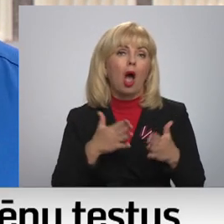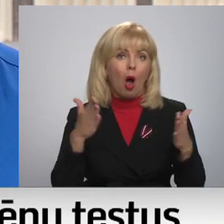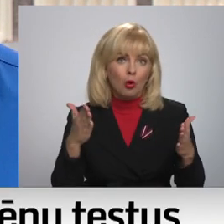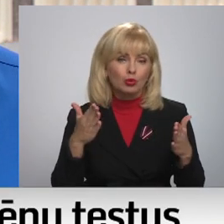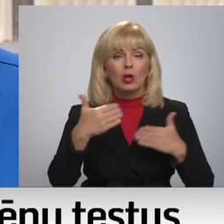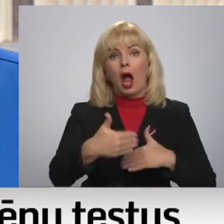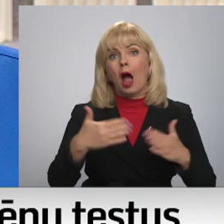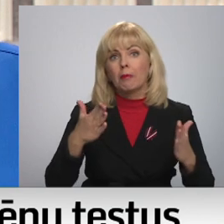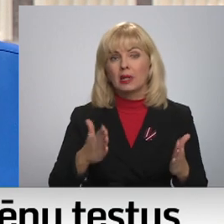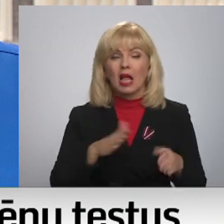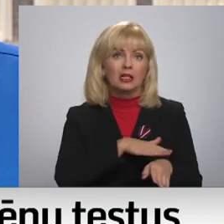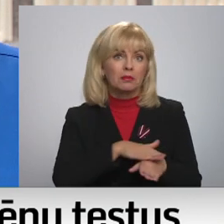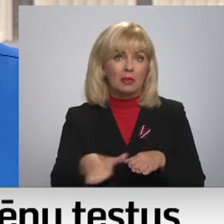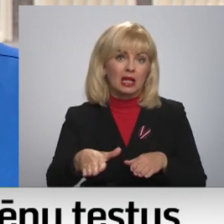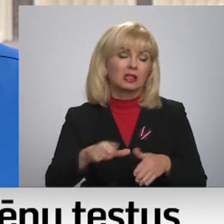kabinetes piekrāmēts.